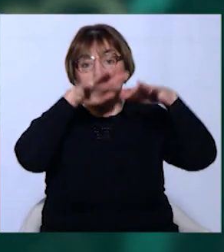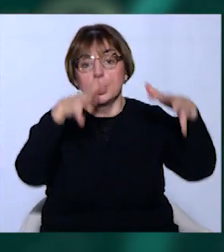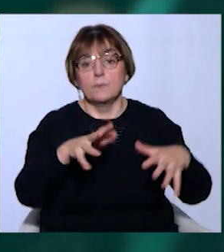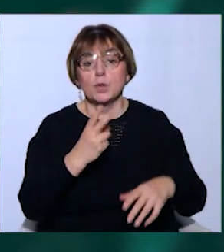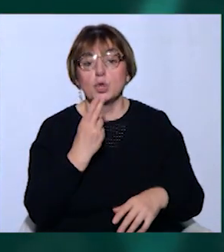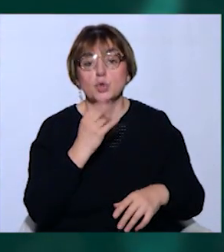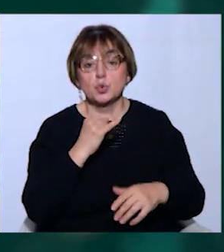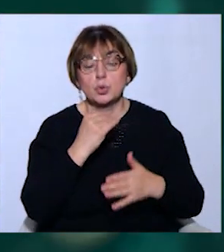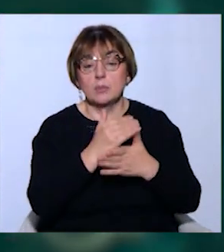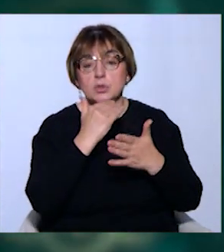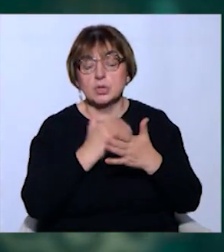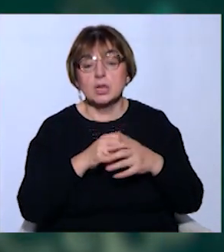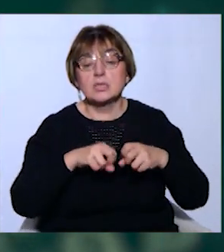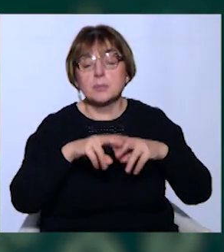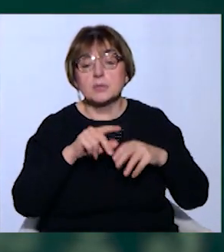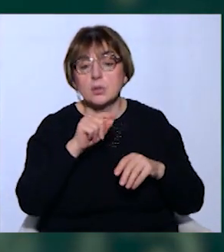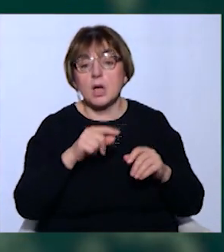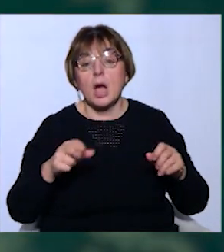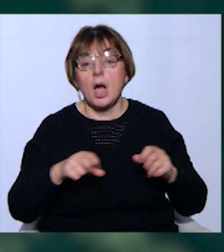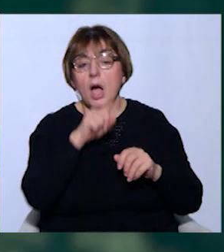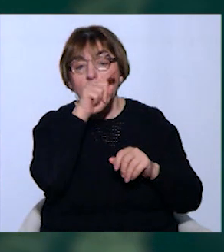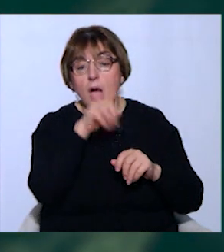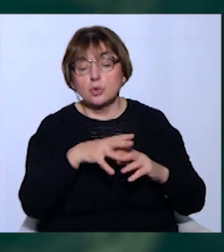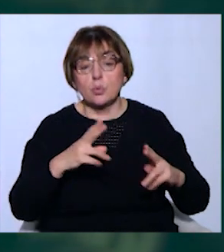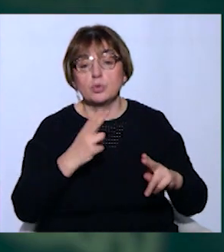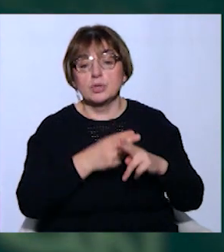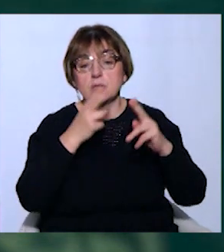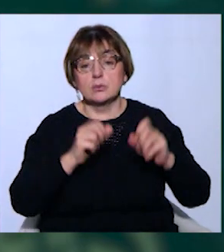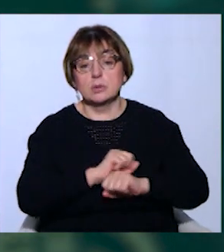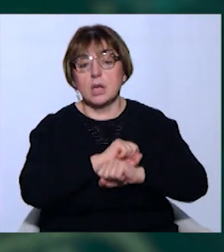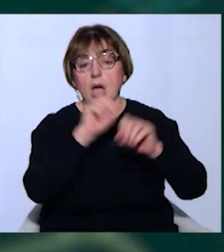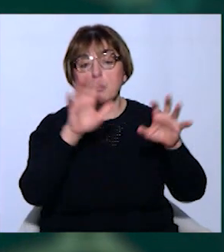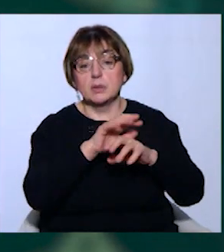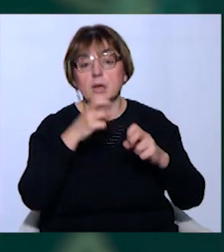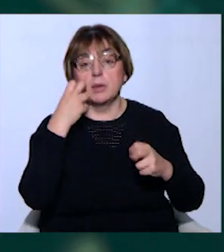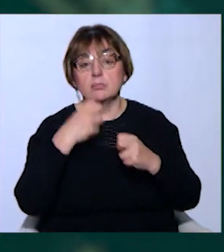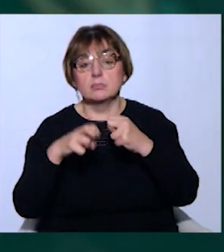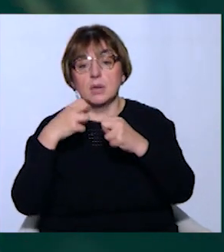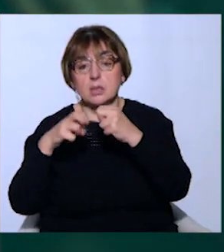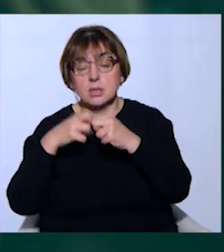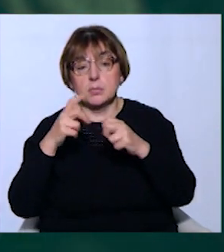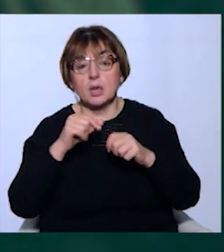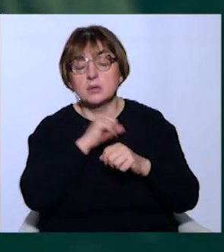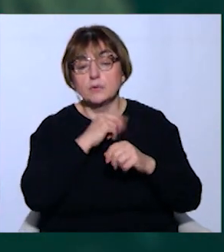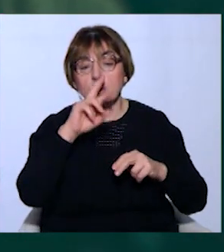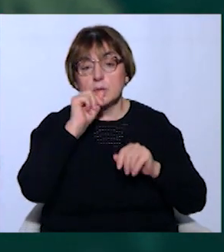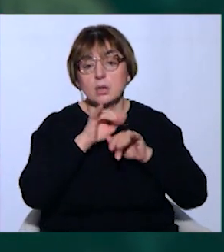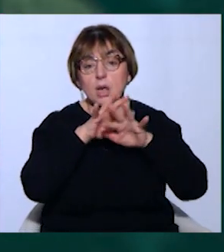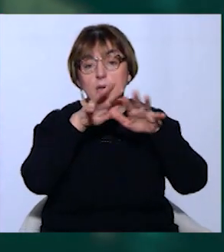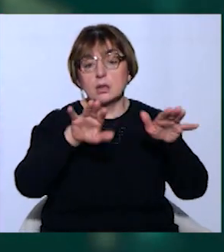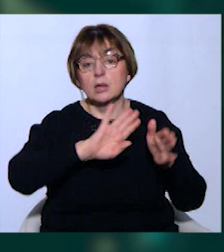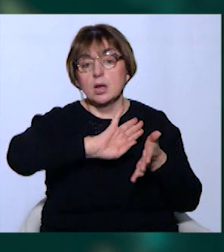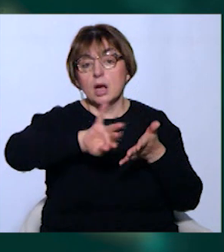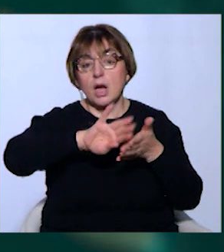მოხდა ატომური სადგურების აფეთქება და დაზიანება და ამიტომ რადიოაქტიური ნივთიერების გარეთ